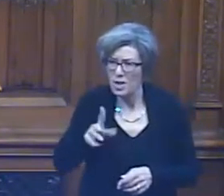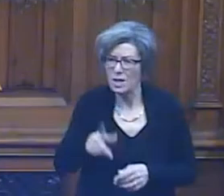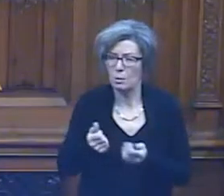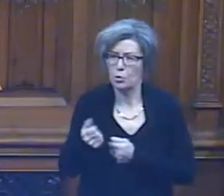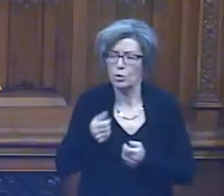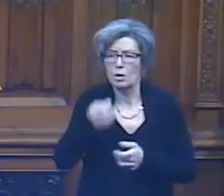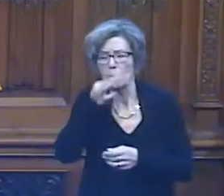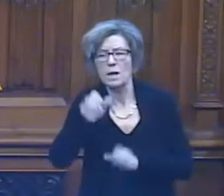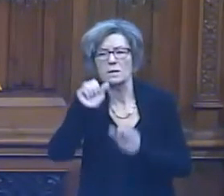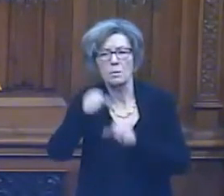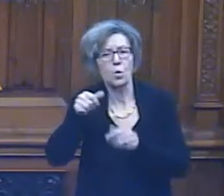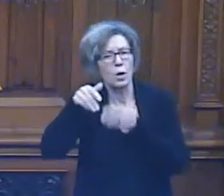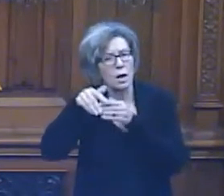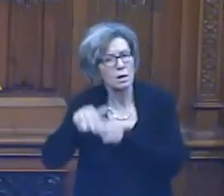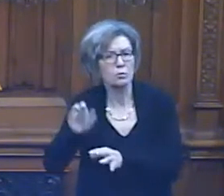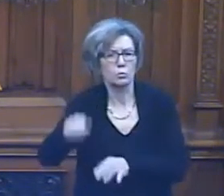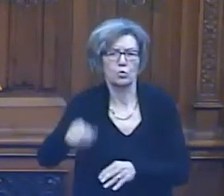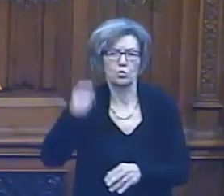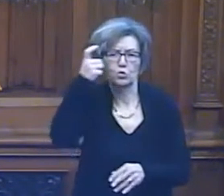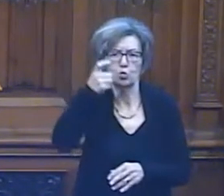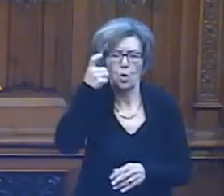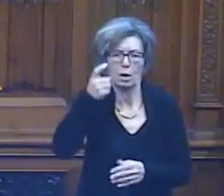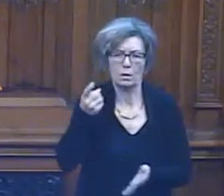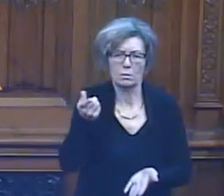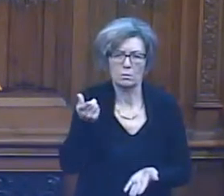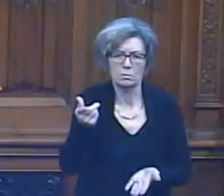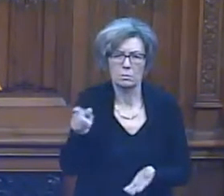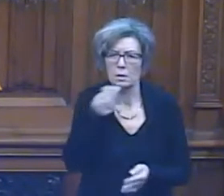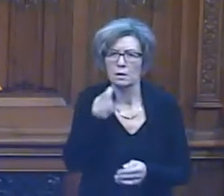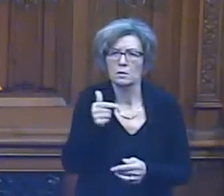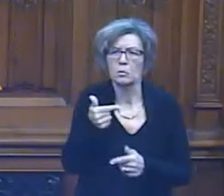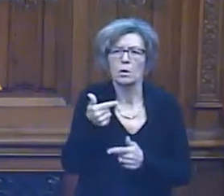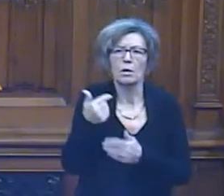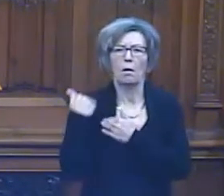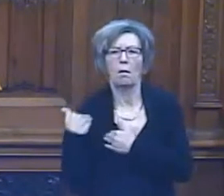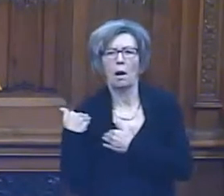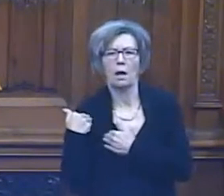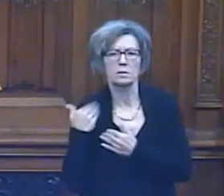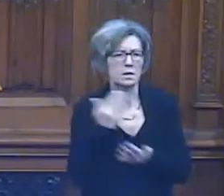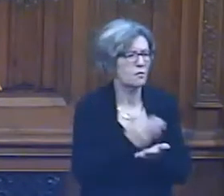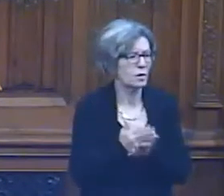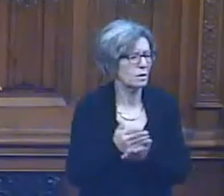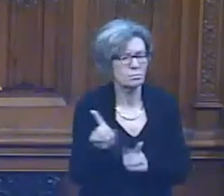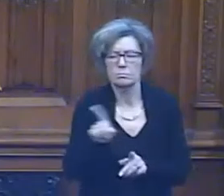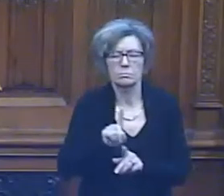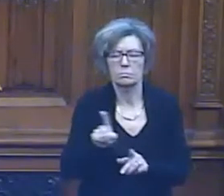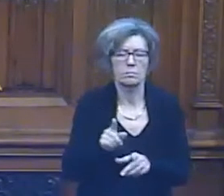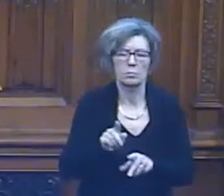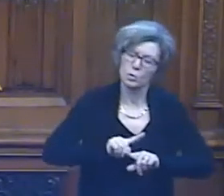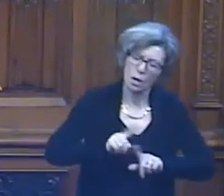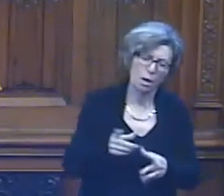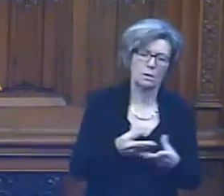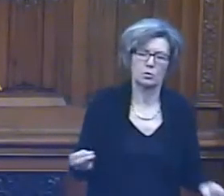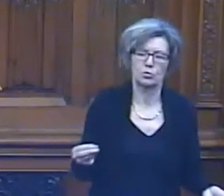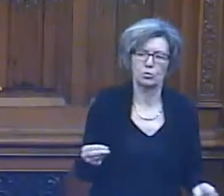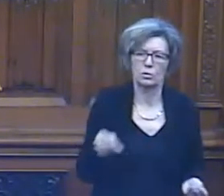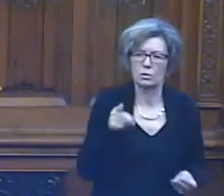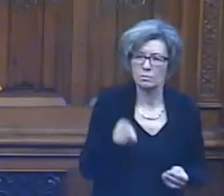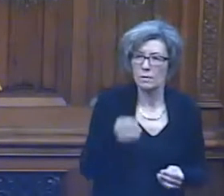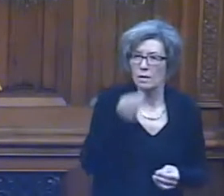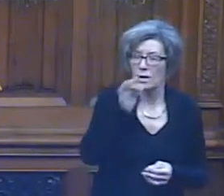die bestmögliche Integration zu sorgen. Es geht hier nicht um eine Lastenverteilung. Das muss man anders lösen, meiner Meinung nach. Das ist eine Frage